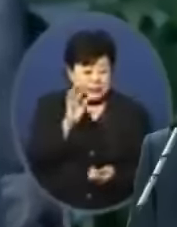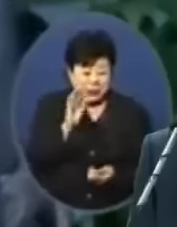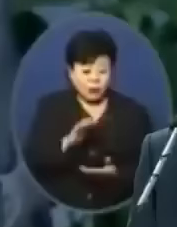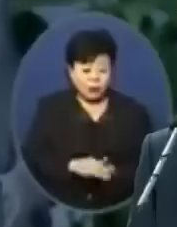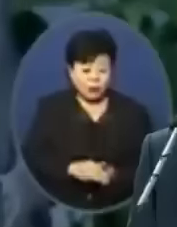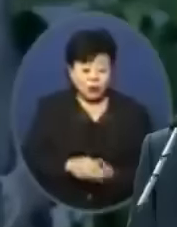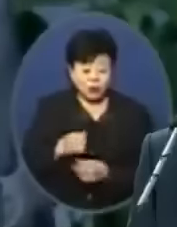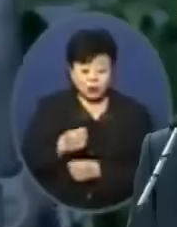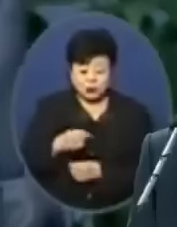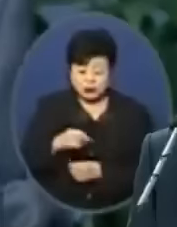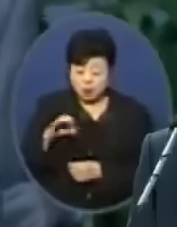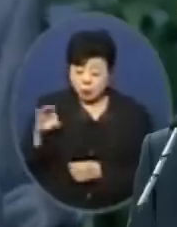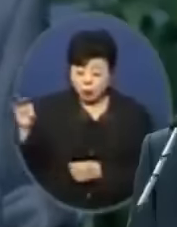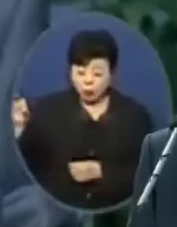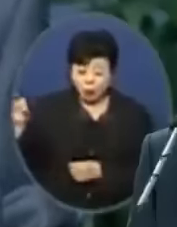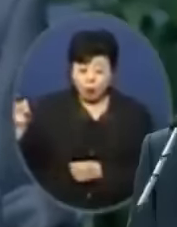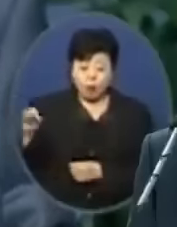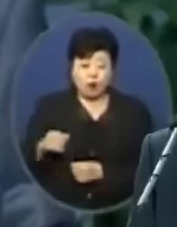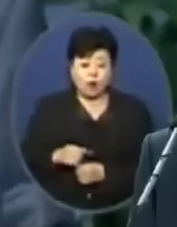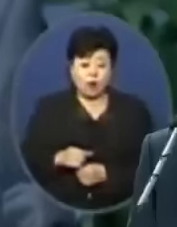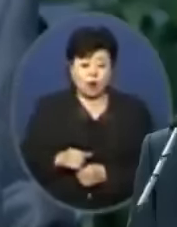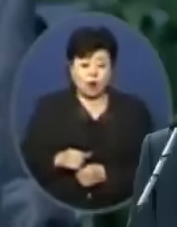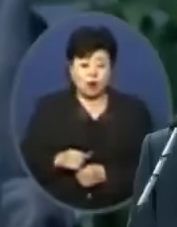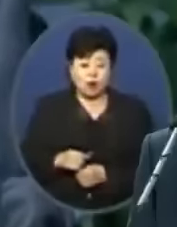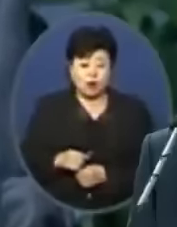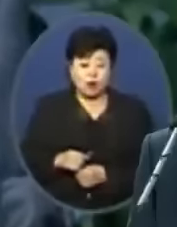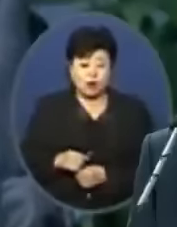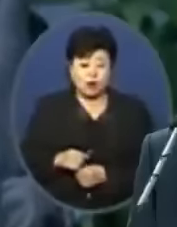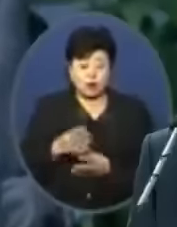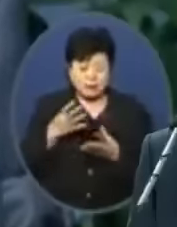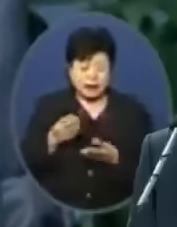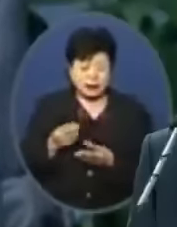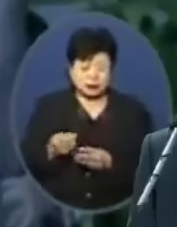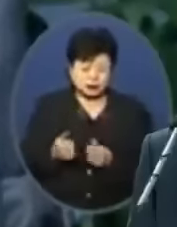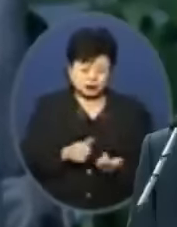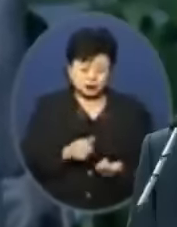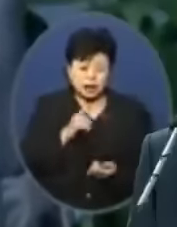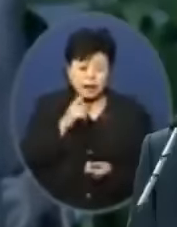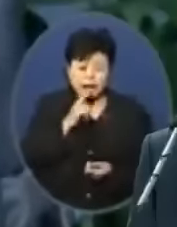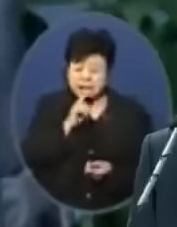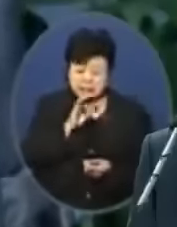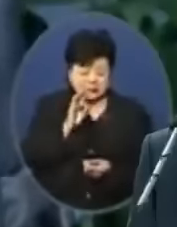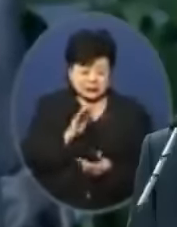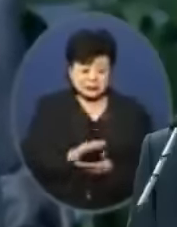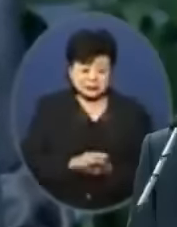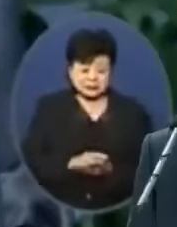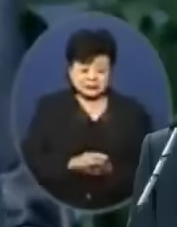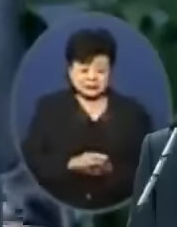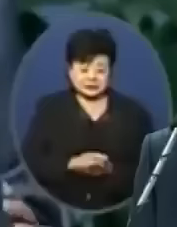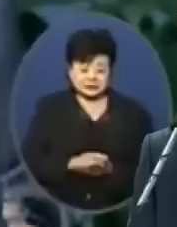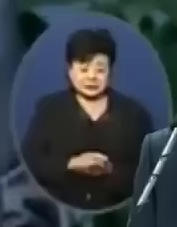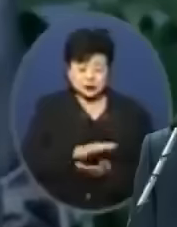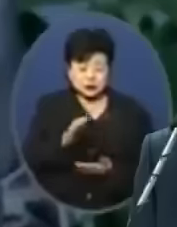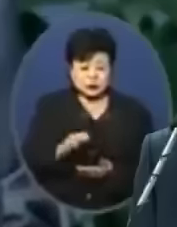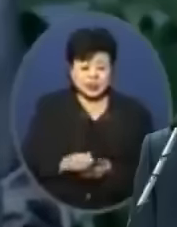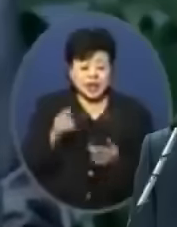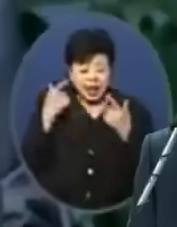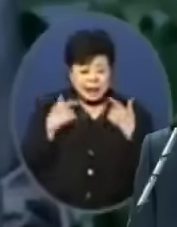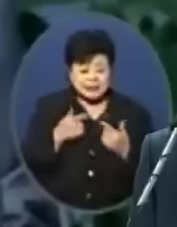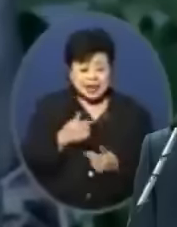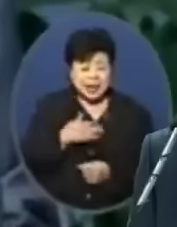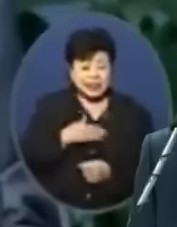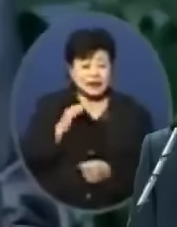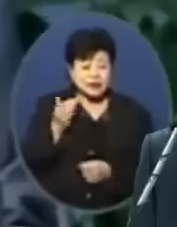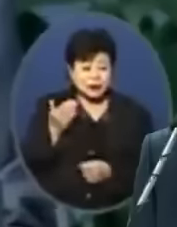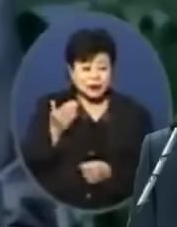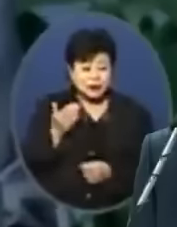않고 군인들을 적군들을 바라보고 수가 너무 많으니 우린 졌다 그렇게 말하지 않았습니다. 우리가 항상 알아야